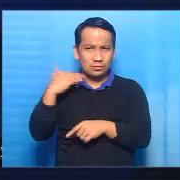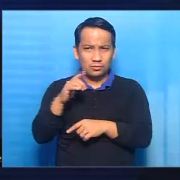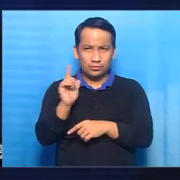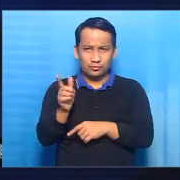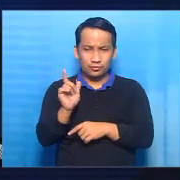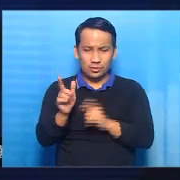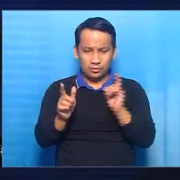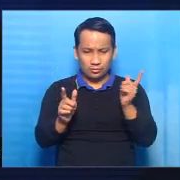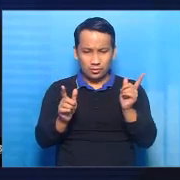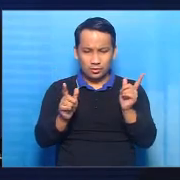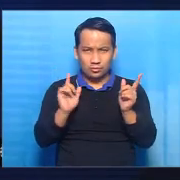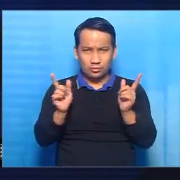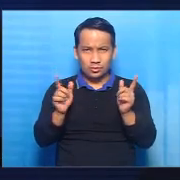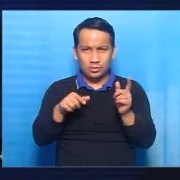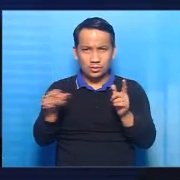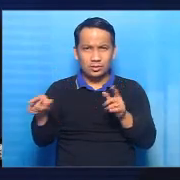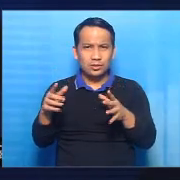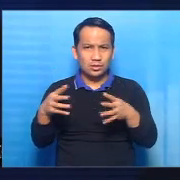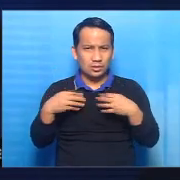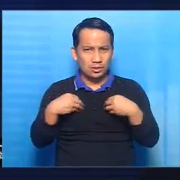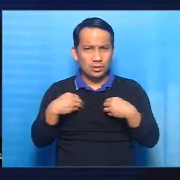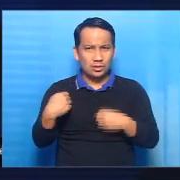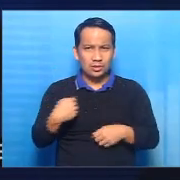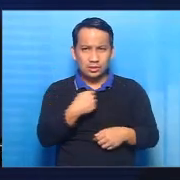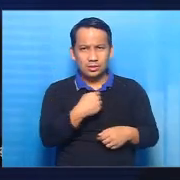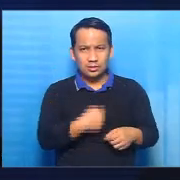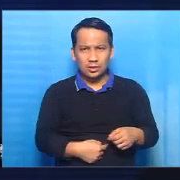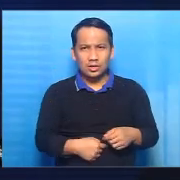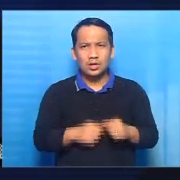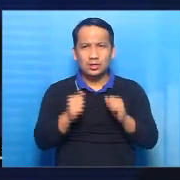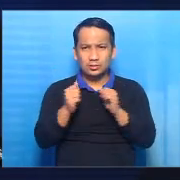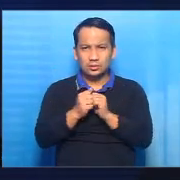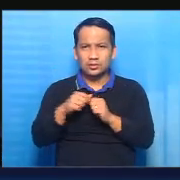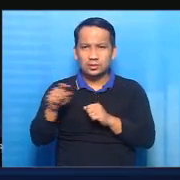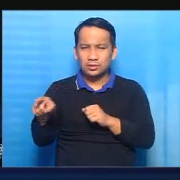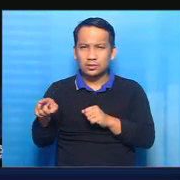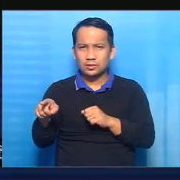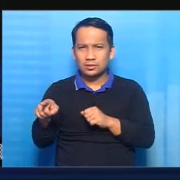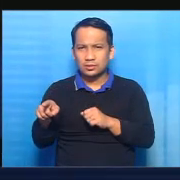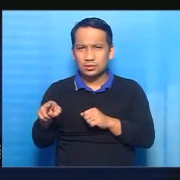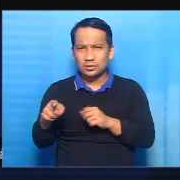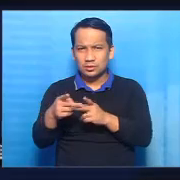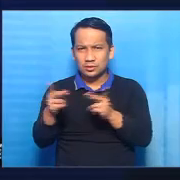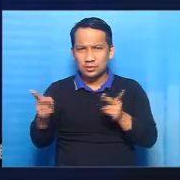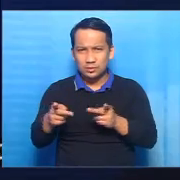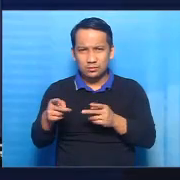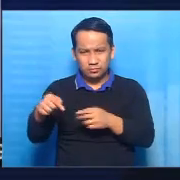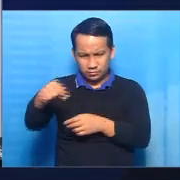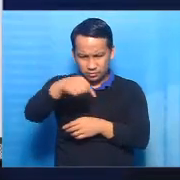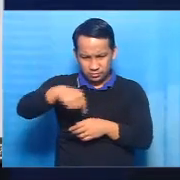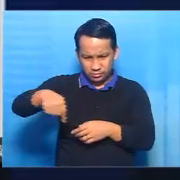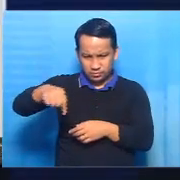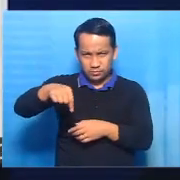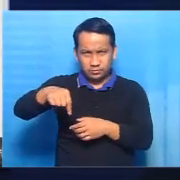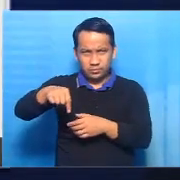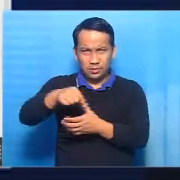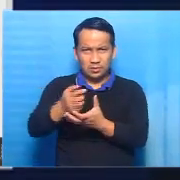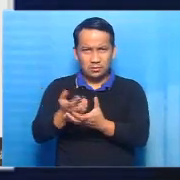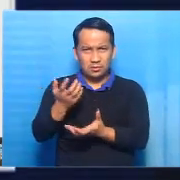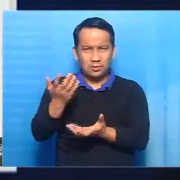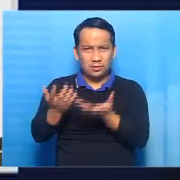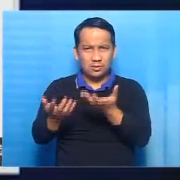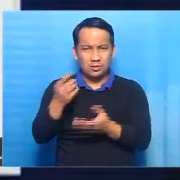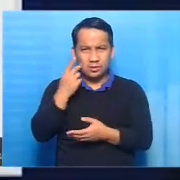2020 sa teritoryong inaangkin ng China. Kasama rito ang isang permanent cylindrical structure na posible